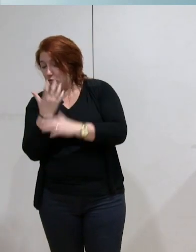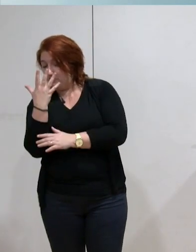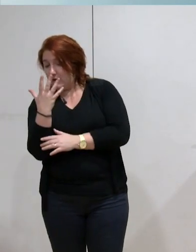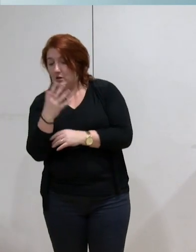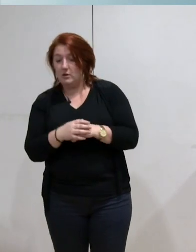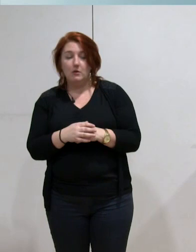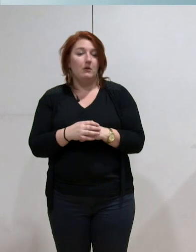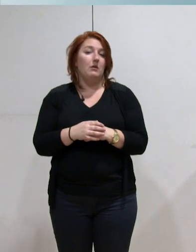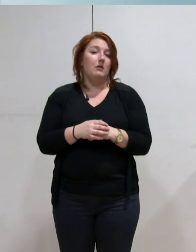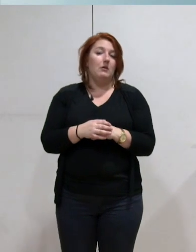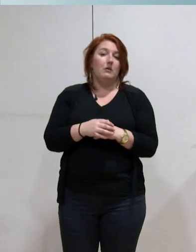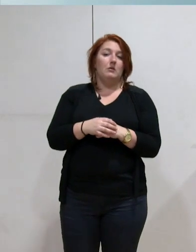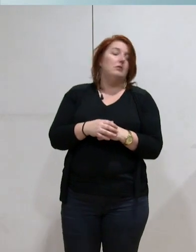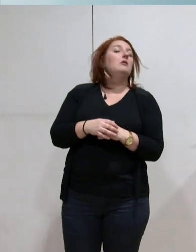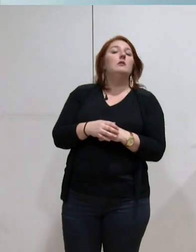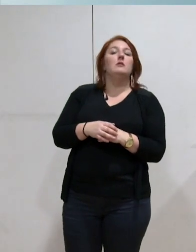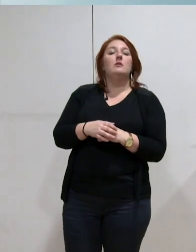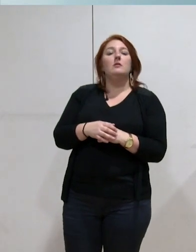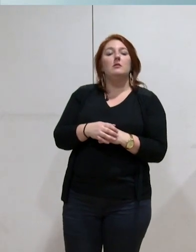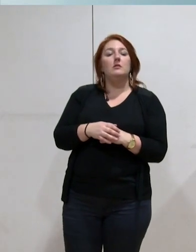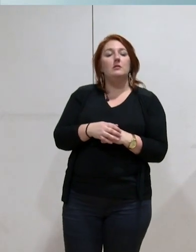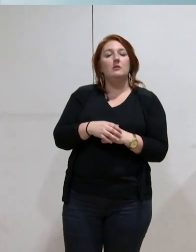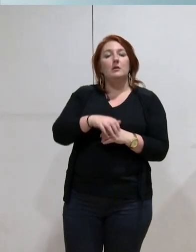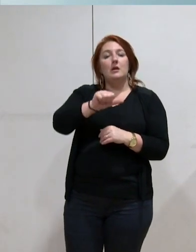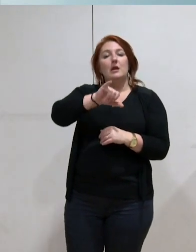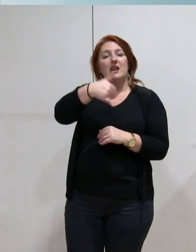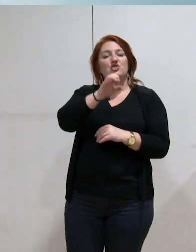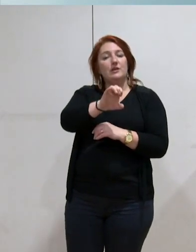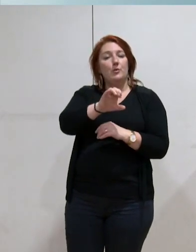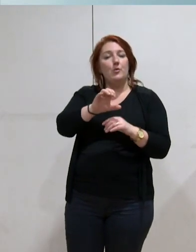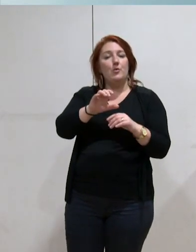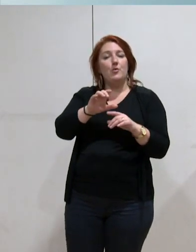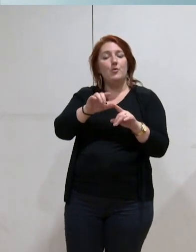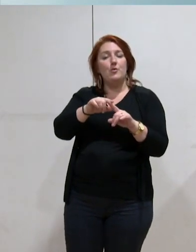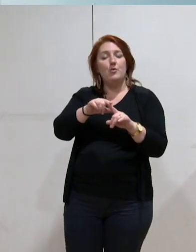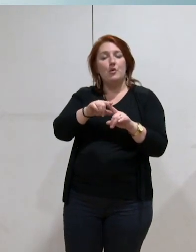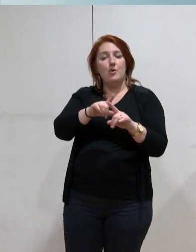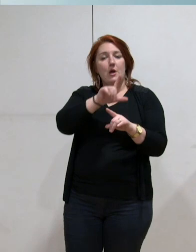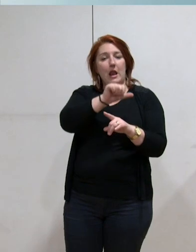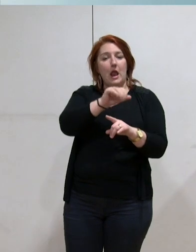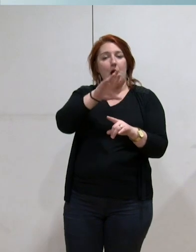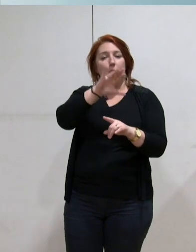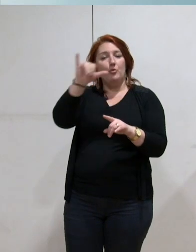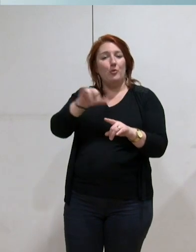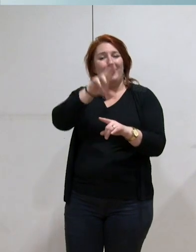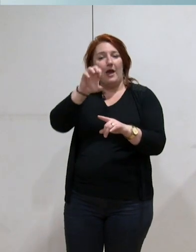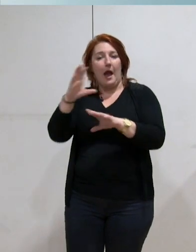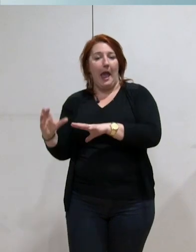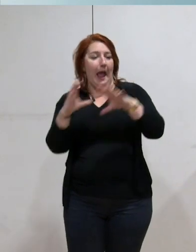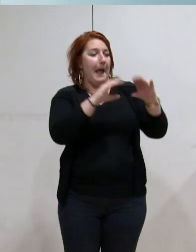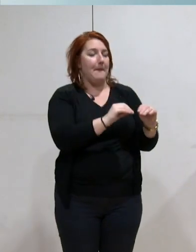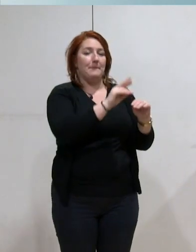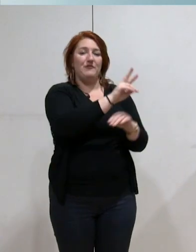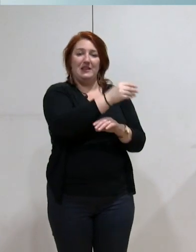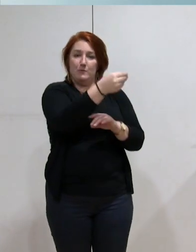le transfert de le hie de la brrière sur vinimuset c'est une opération qui avait été engagée dans le